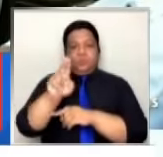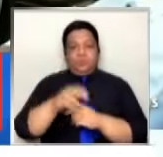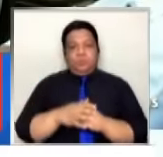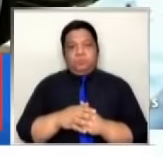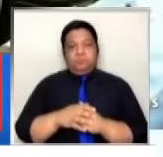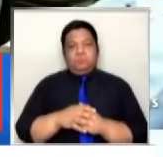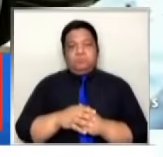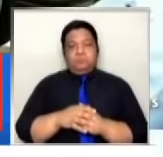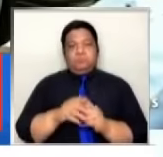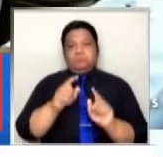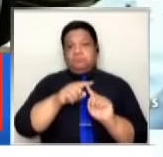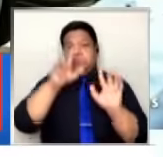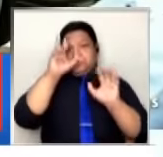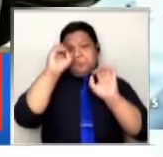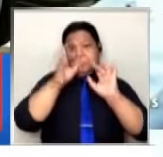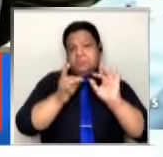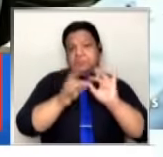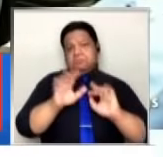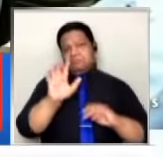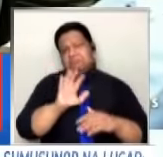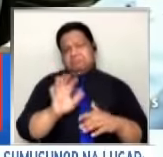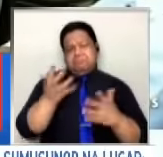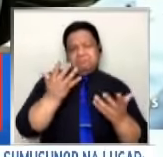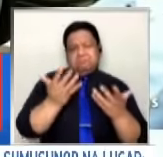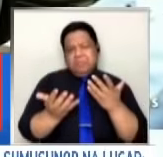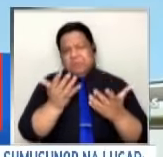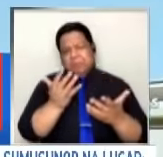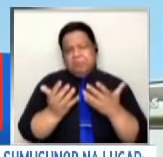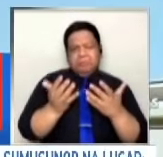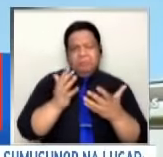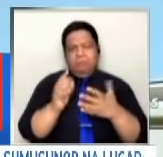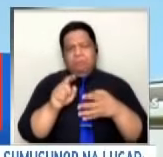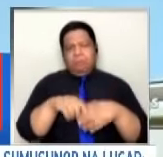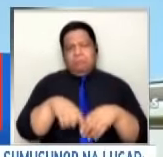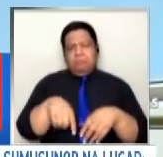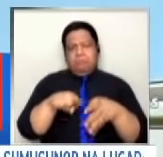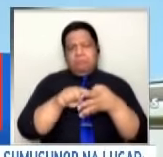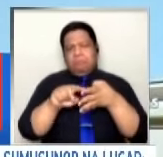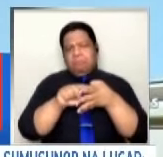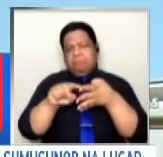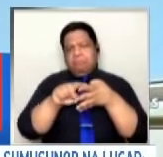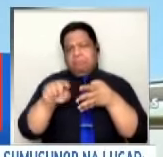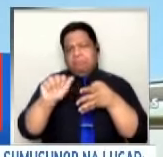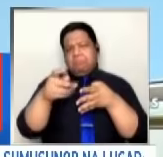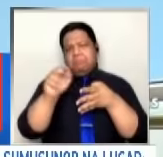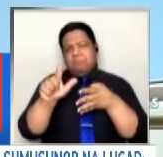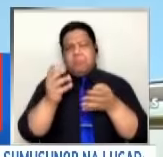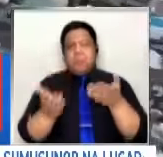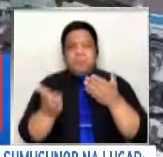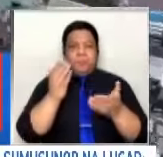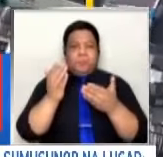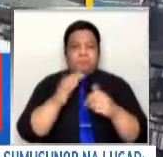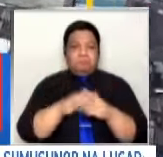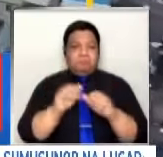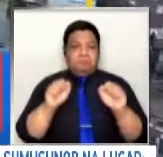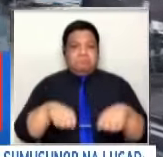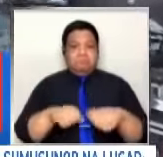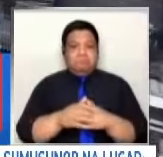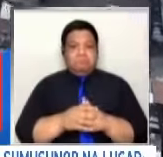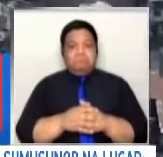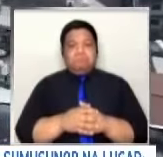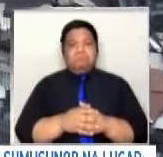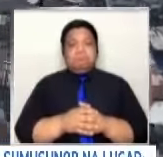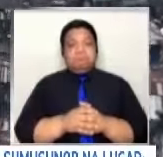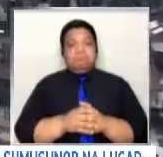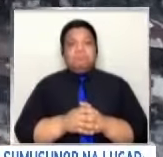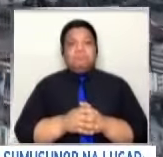mga by April, first week of April, kaya. Isinailalim naman